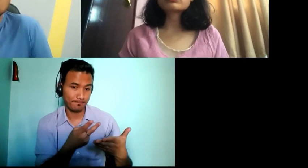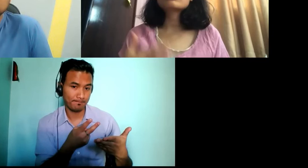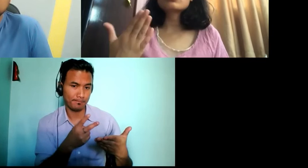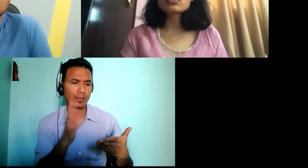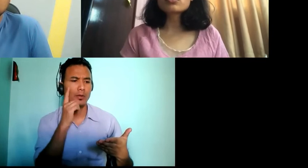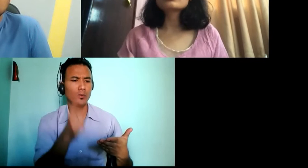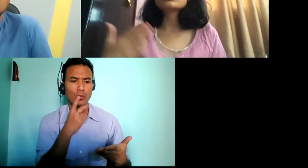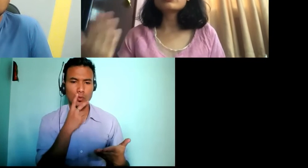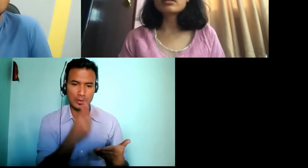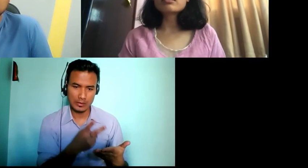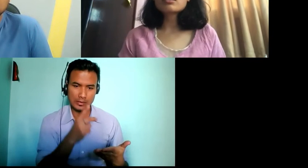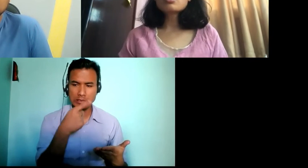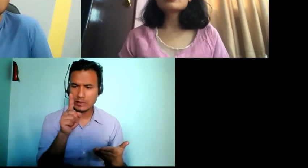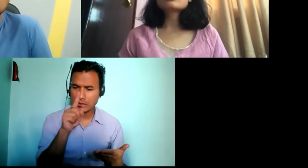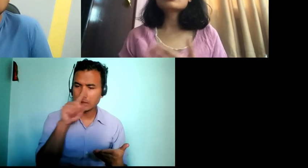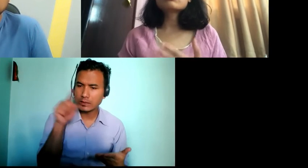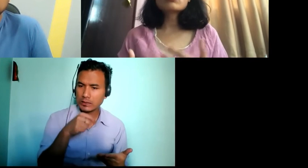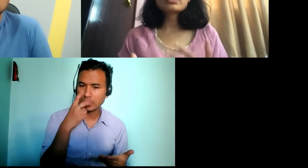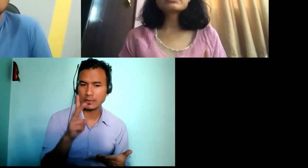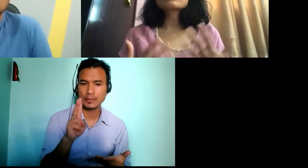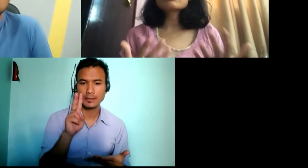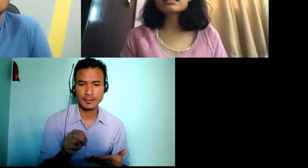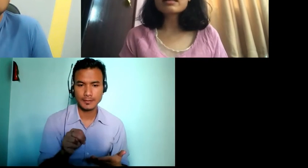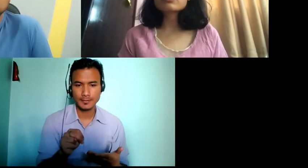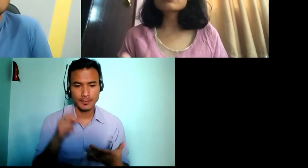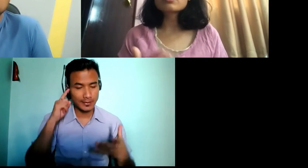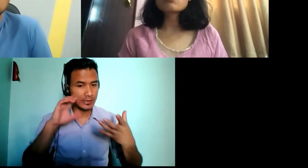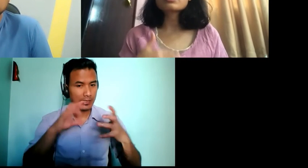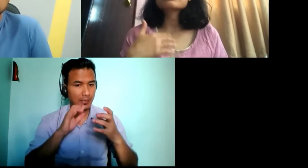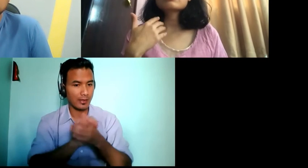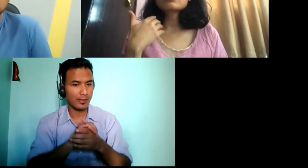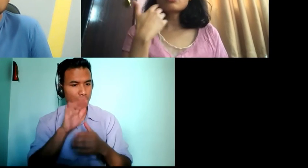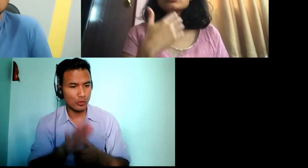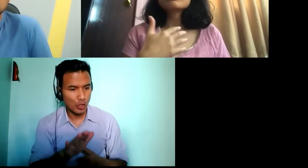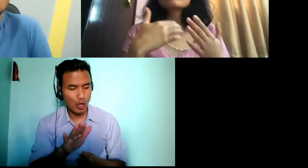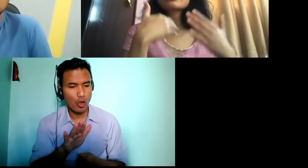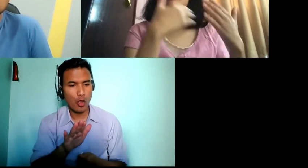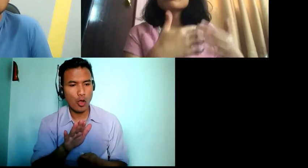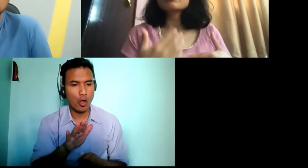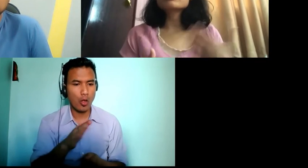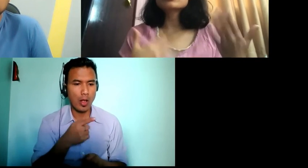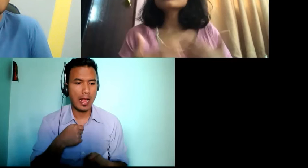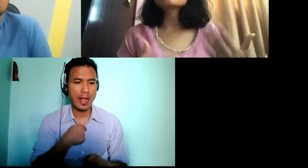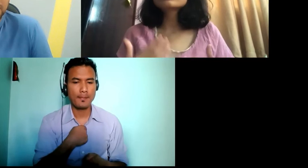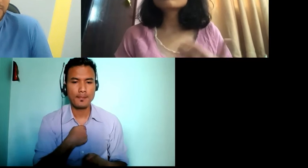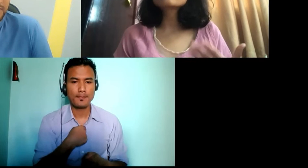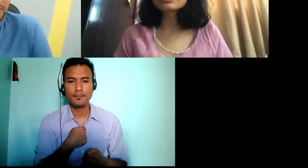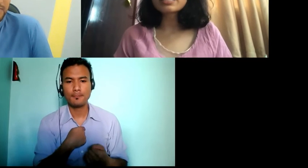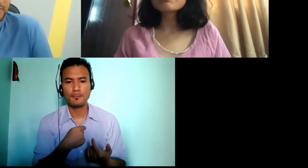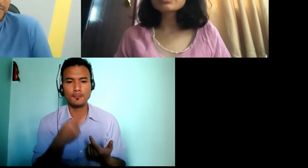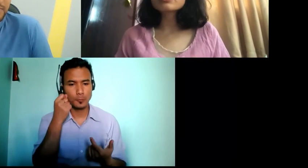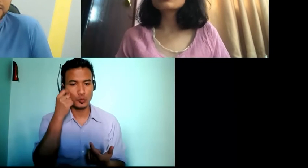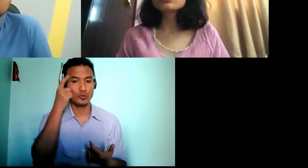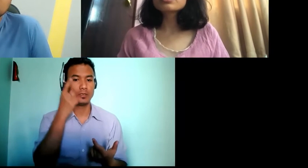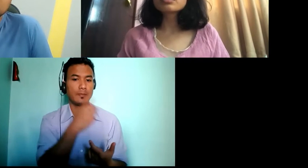हो त त्यो यो ट्रु हो कि होइन होइन। अब अथवा कोही टेक्निकल साथीहरू छ उहाँ चाहिँ, अथवा कोही हामी हुन्छ नि अलिकति बुझ्ने